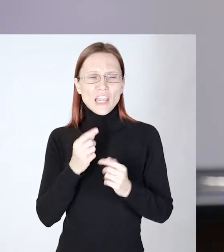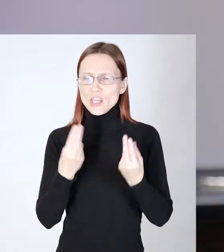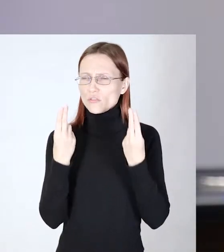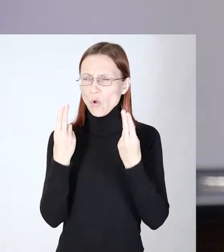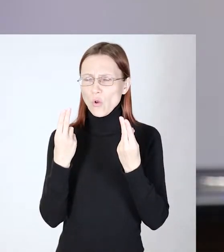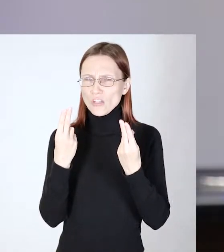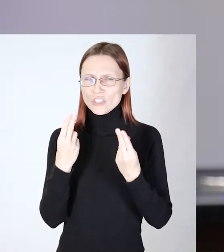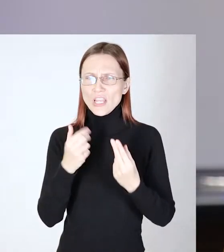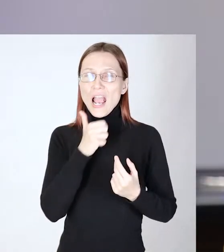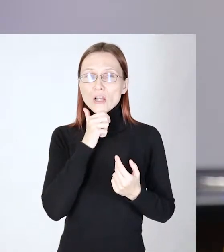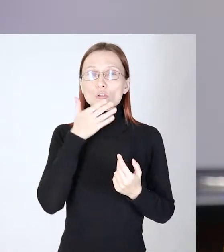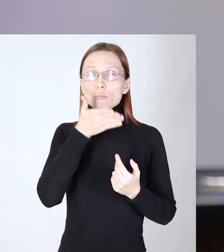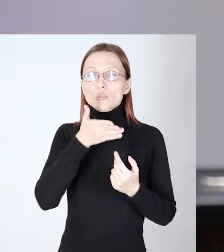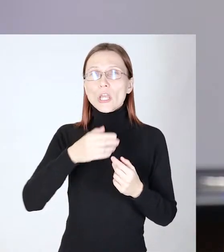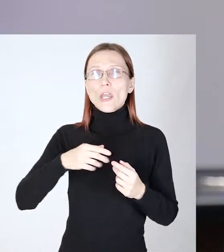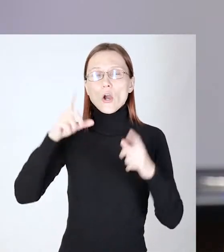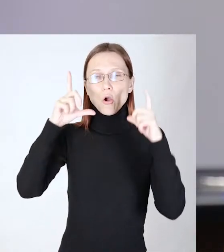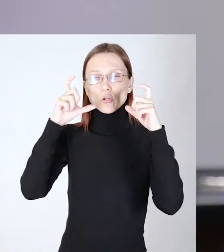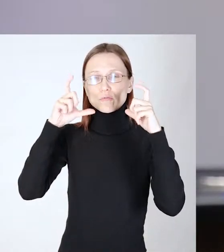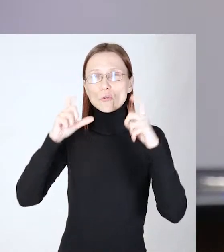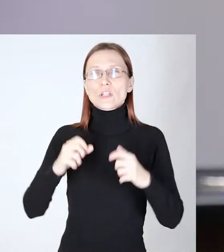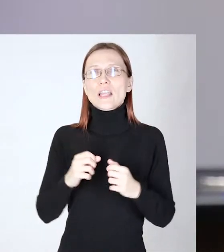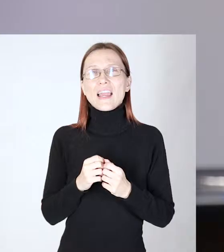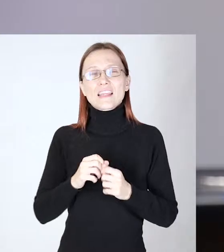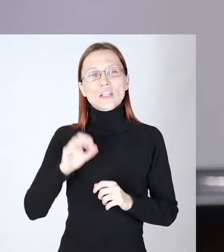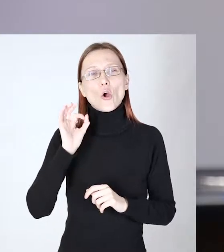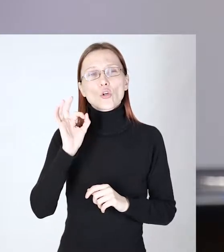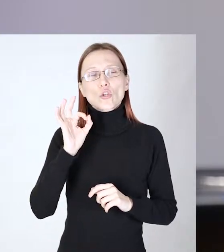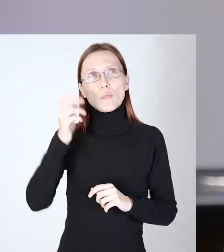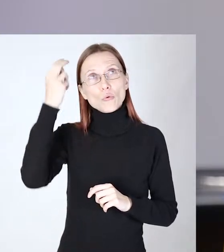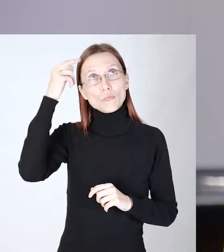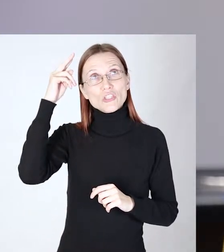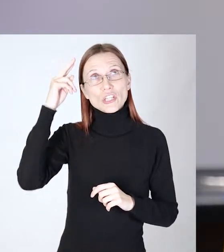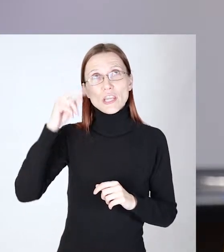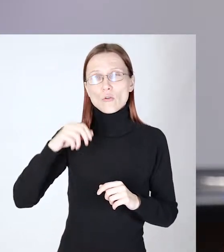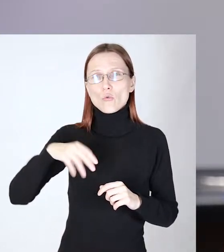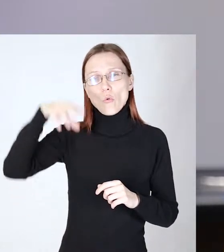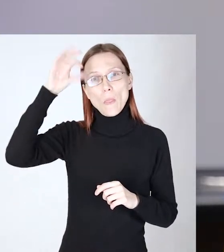správneho fotografovania, ale často ide iba o dobrý nápad, dobrú myšlienku.